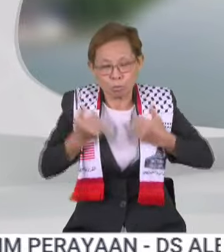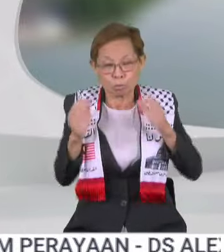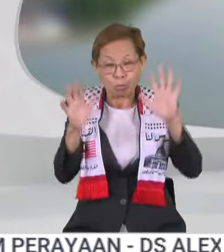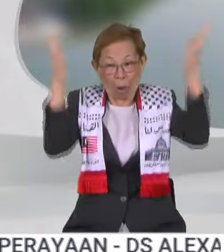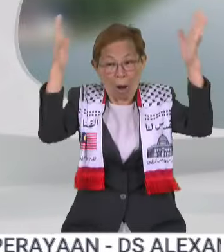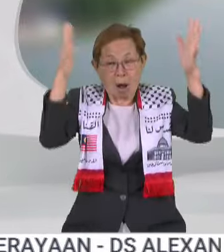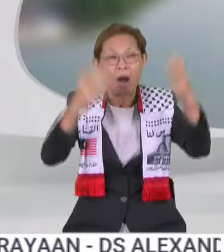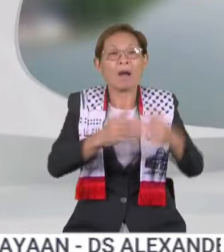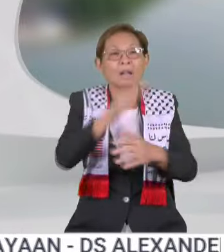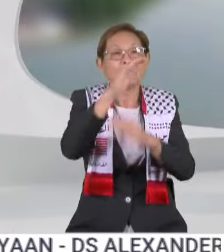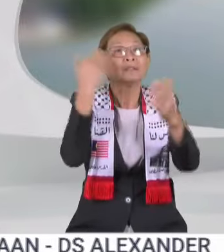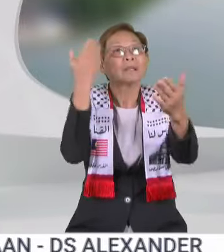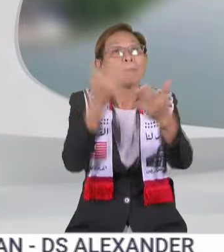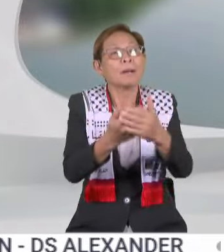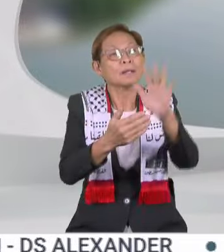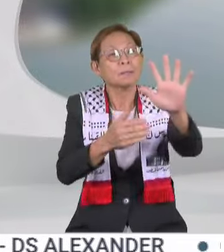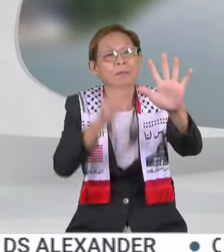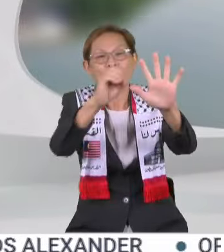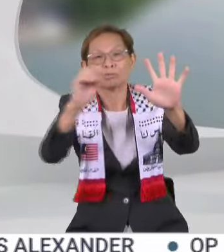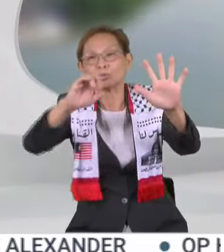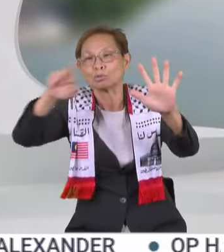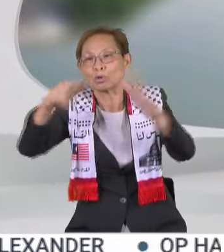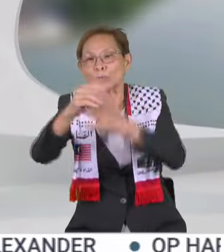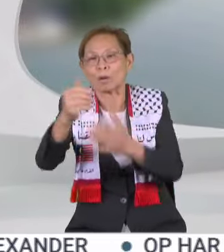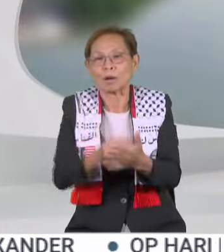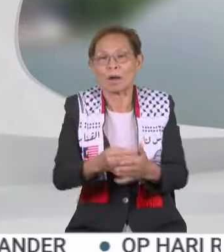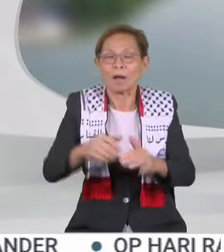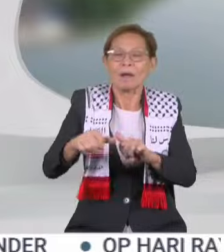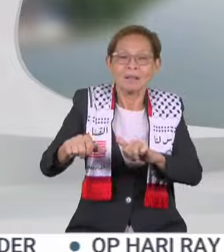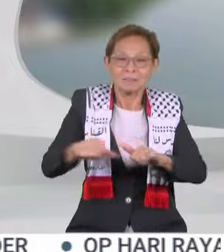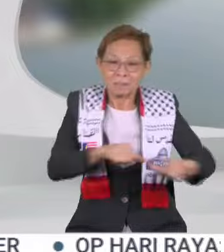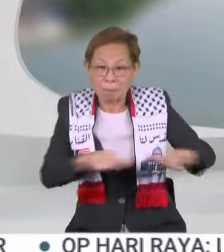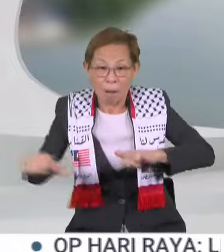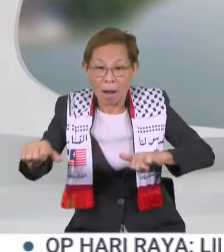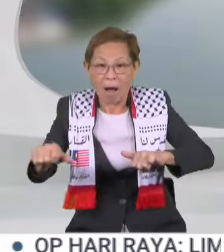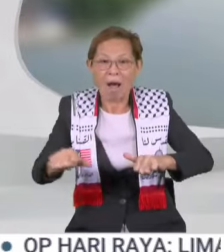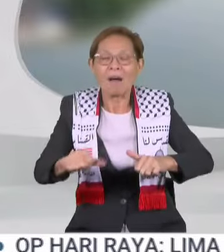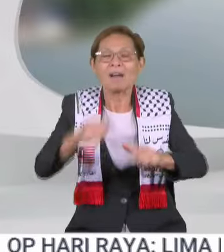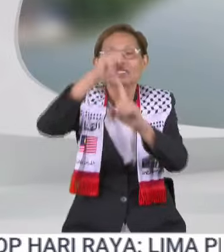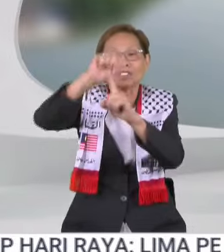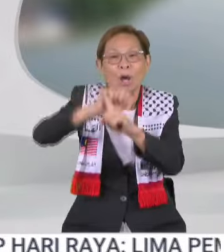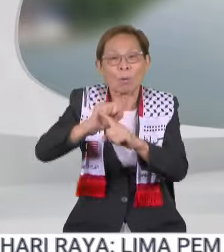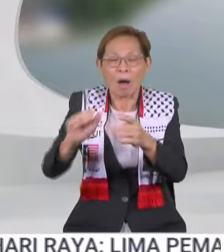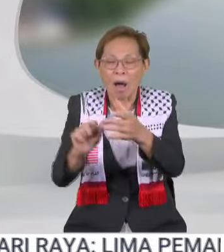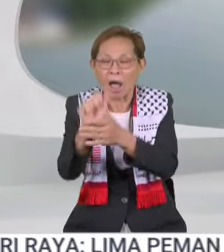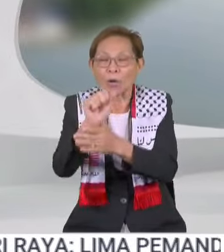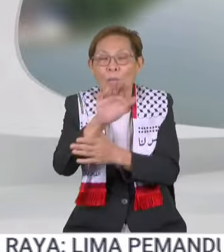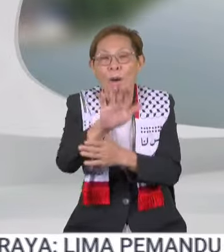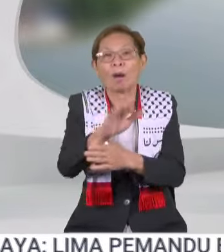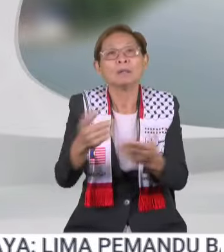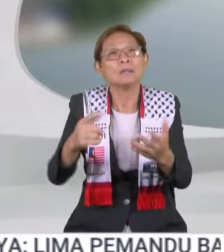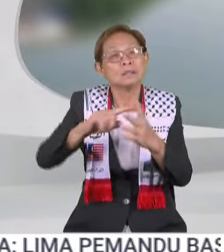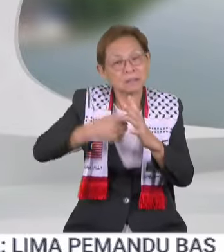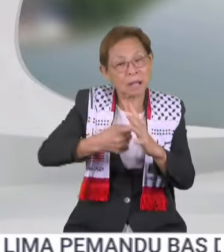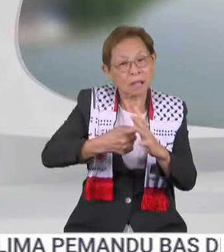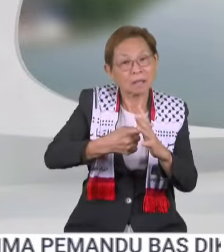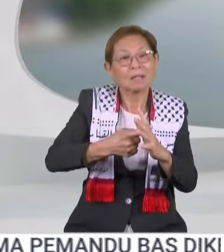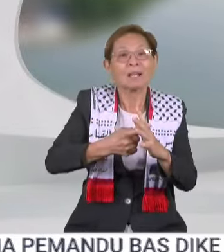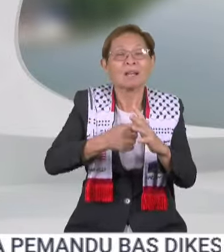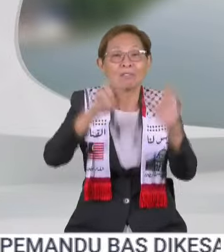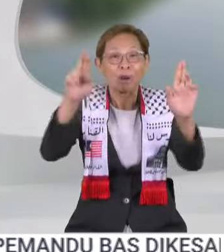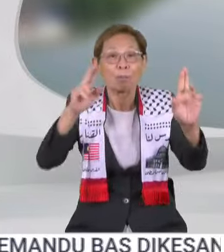mencecah RM500,000 dalam program Semarak Syawal Agro Madani yang dilaksana di seluruh negeri selama seminggu bermula